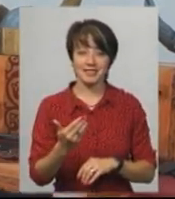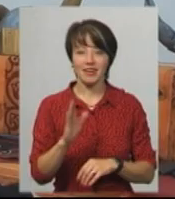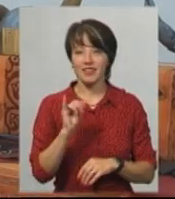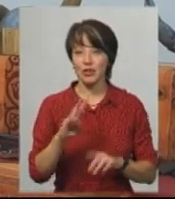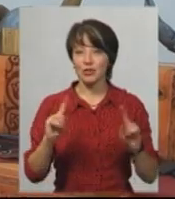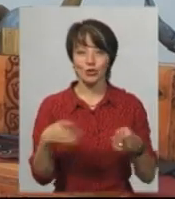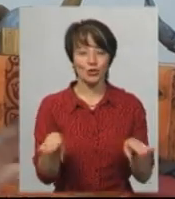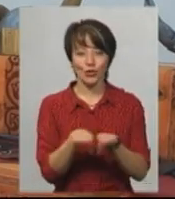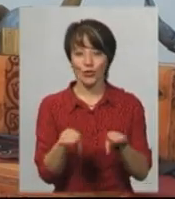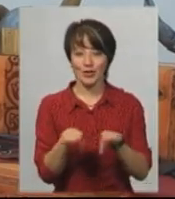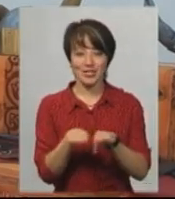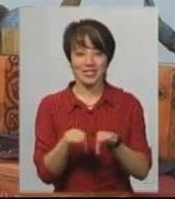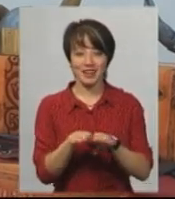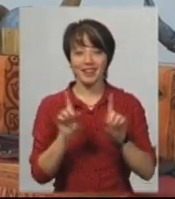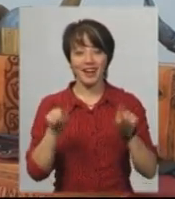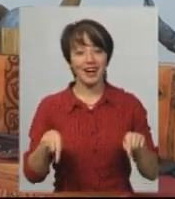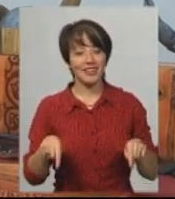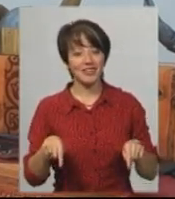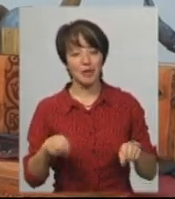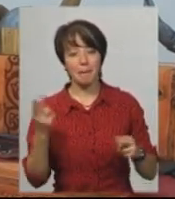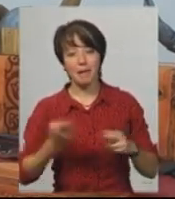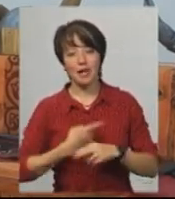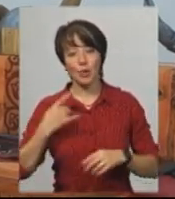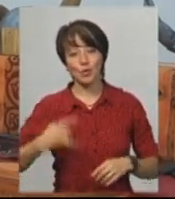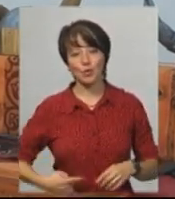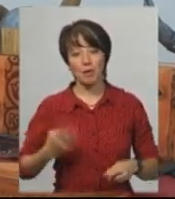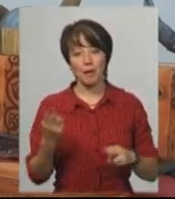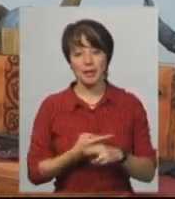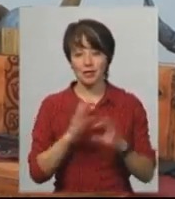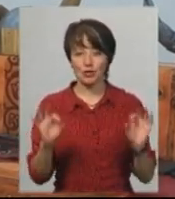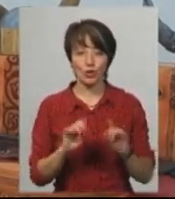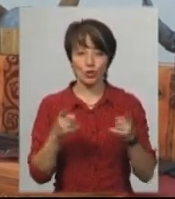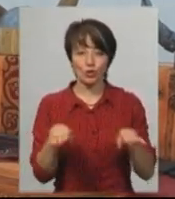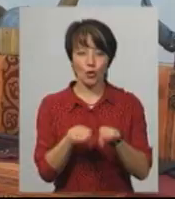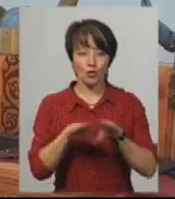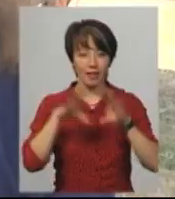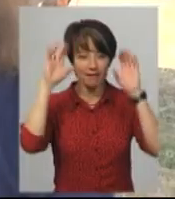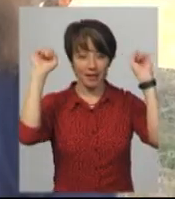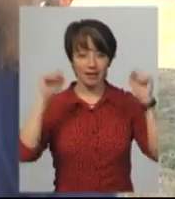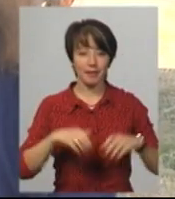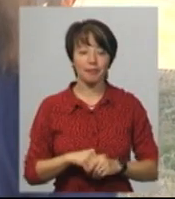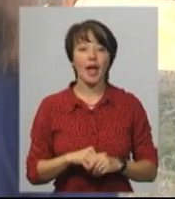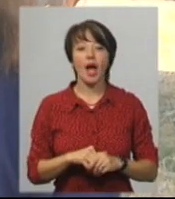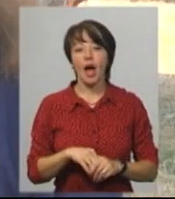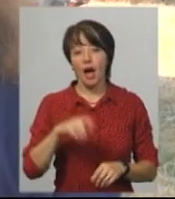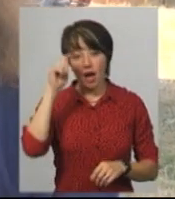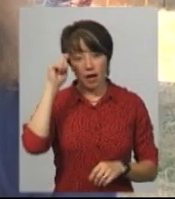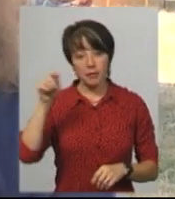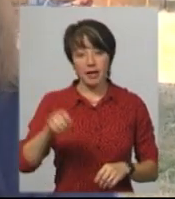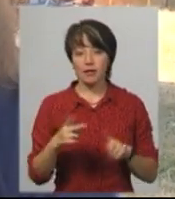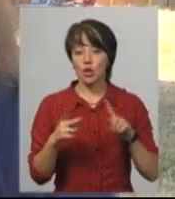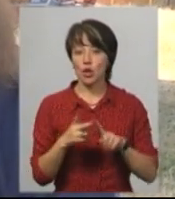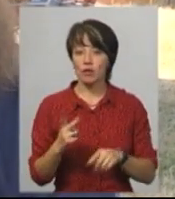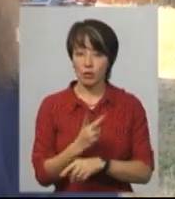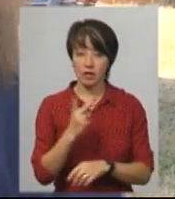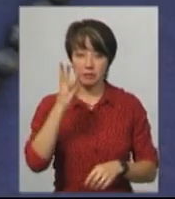він дуже схожий, він навіть без костюму і без нічого дуже схожий на вікінга. Віталій приїхав вдруге на фестиваль.